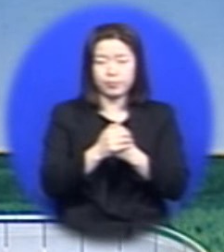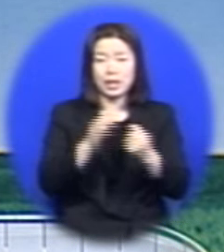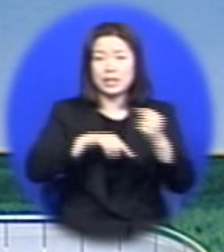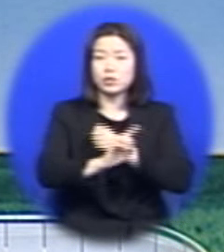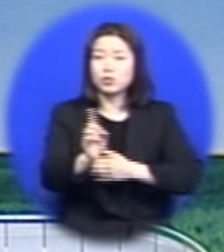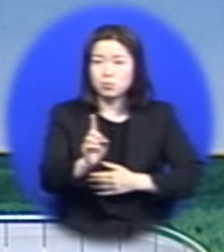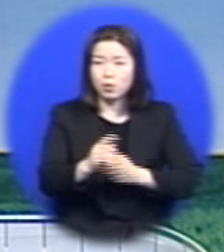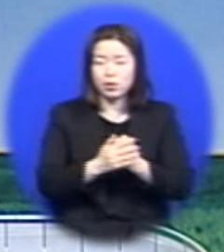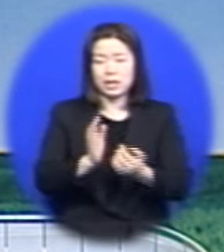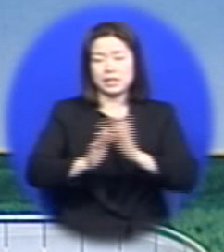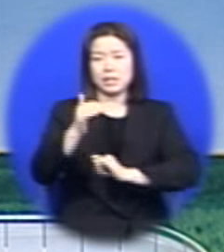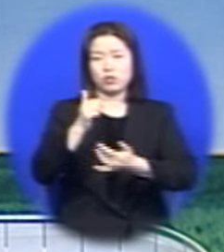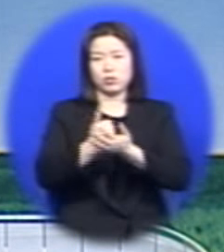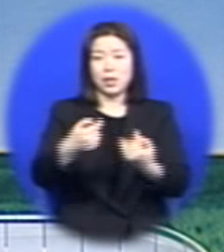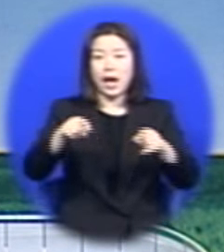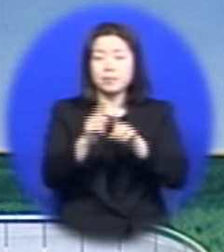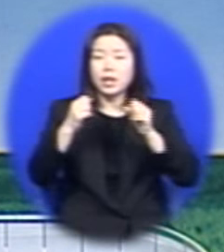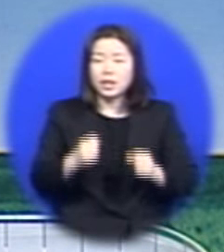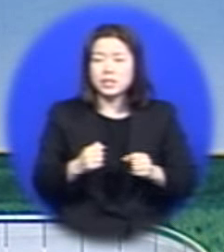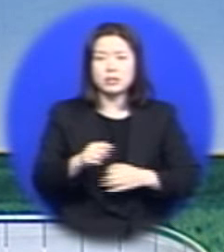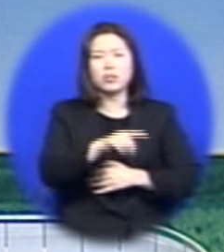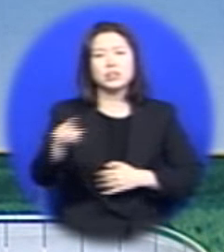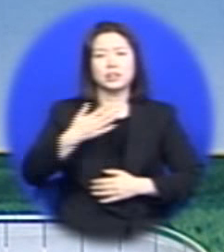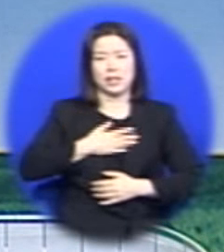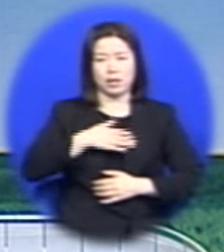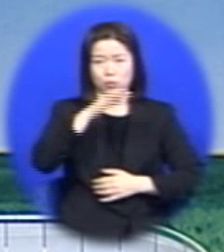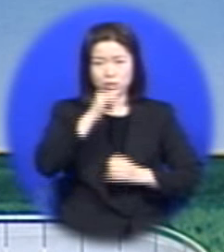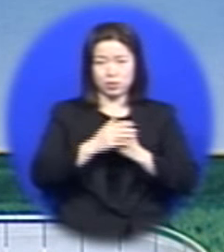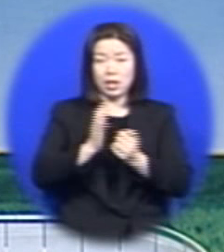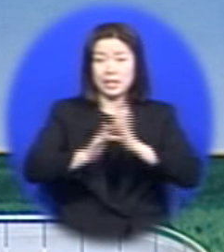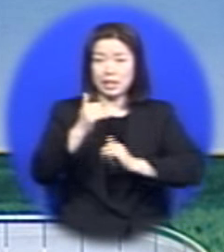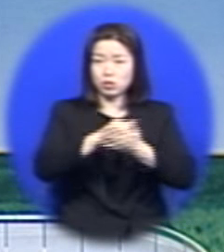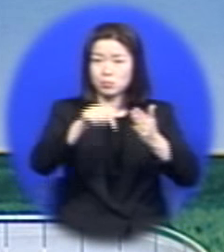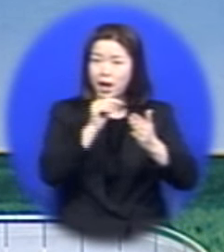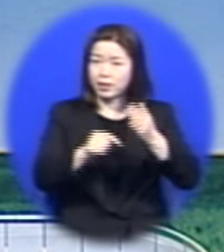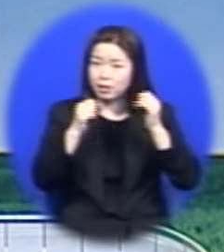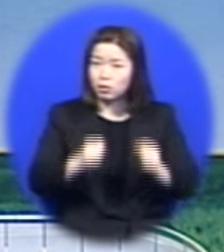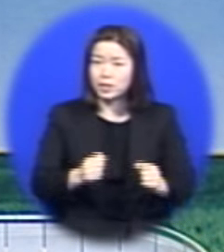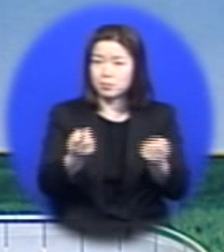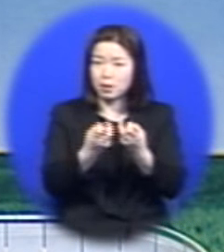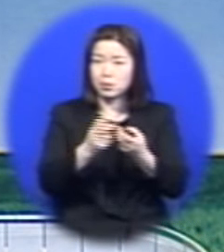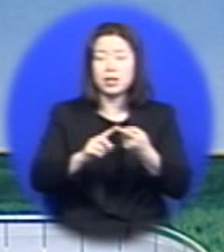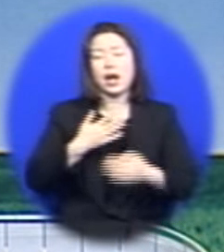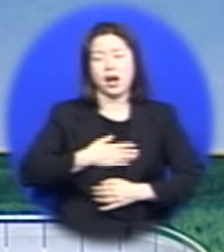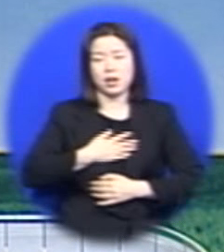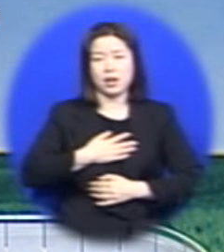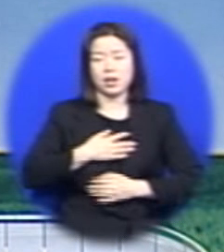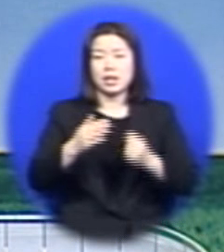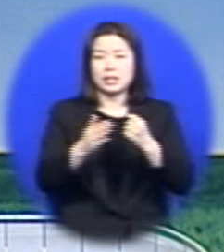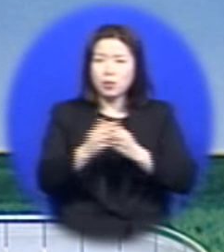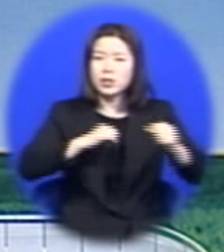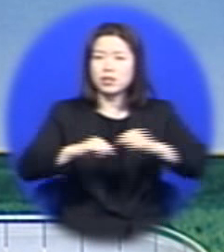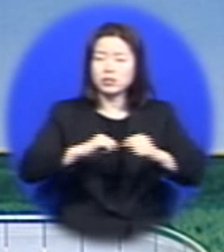것을 그들은 알았어요. 그들은 예수님 안에 거하는 것을 알았어요. 그래서 역사가